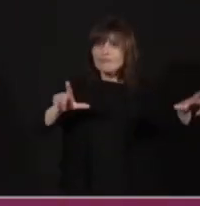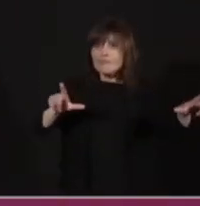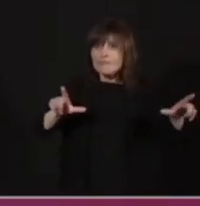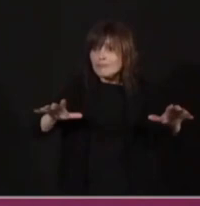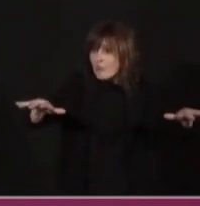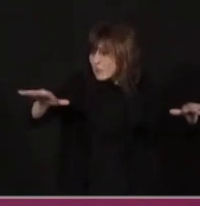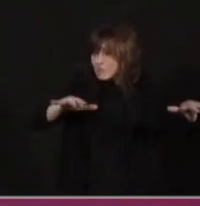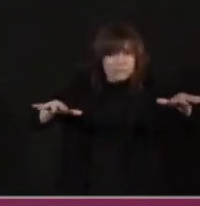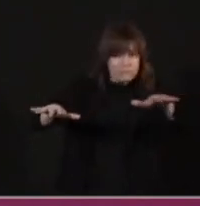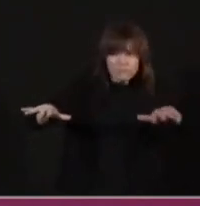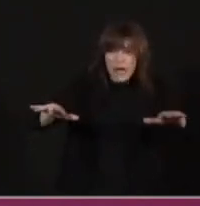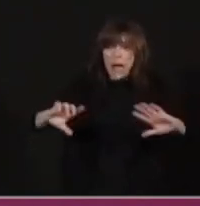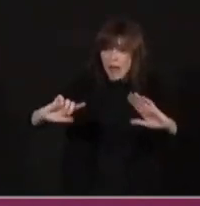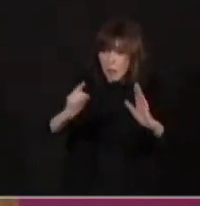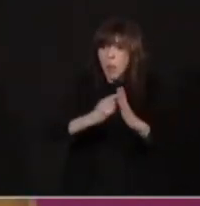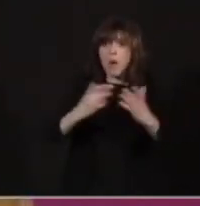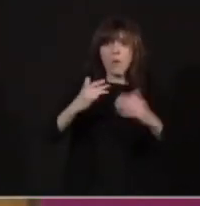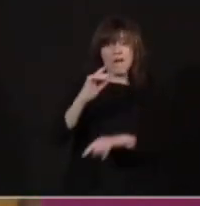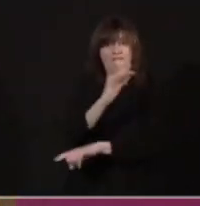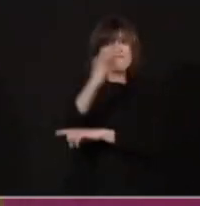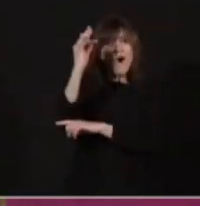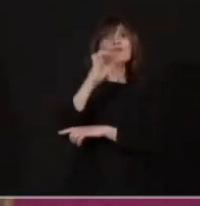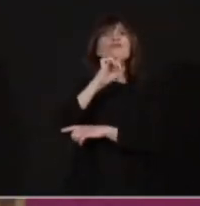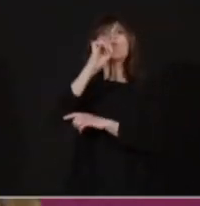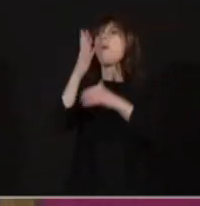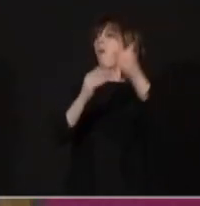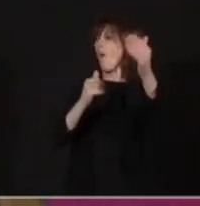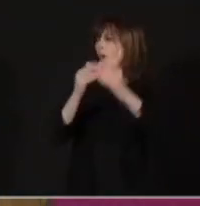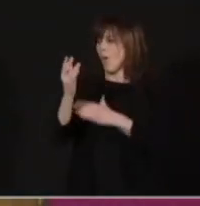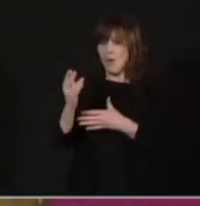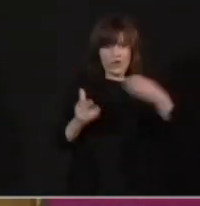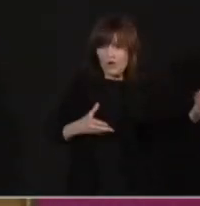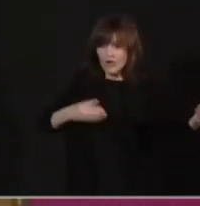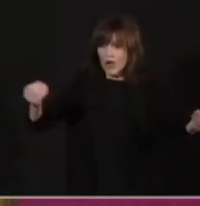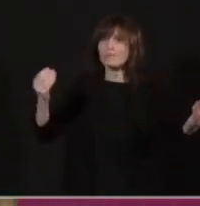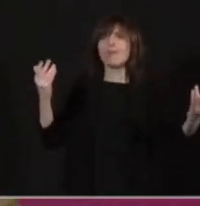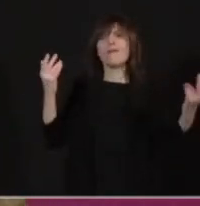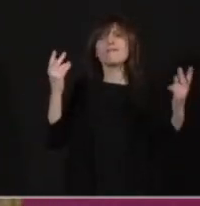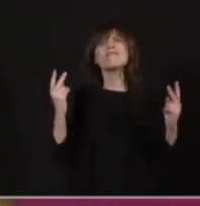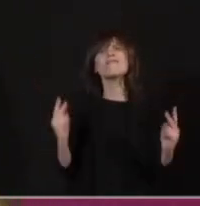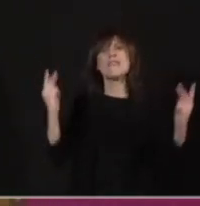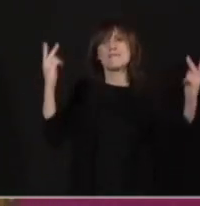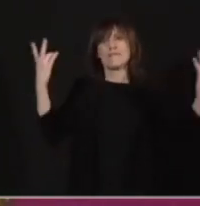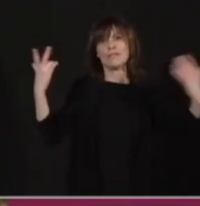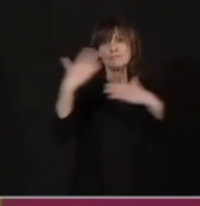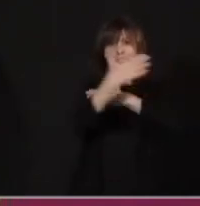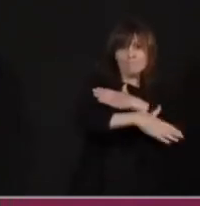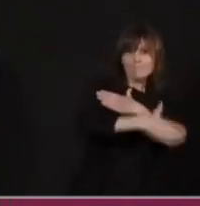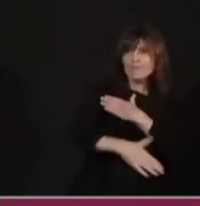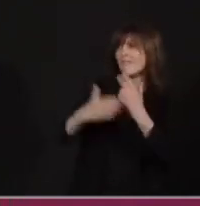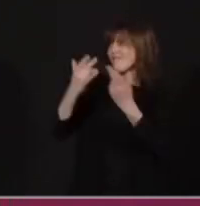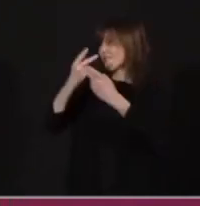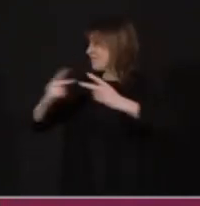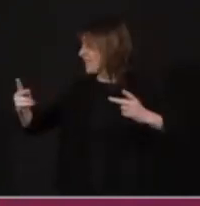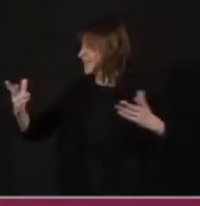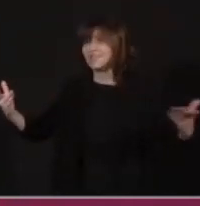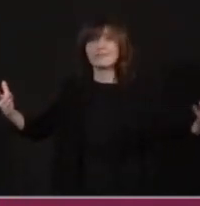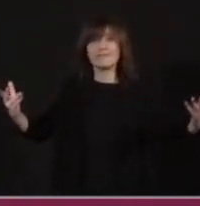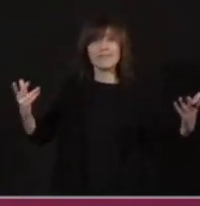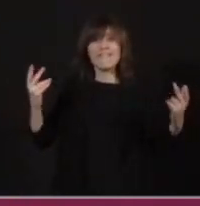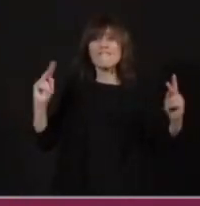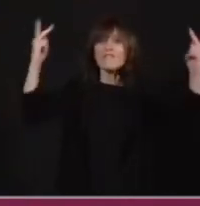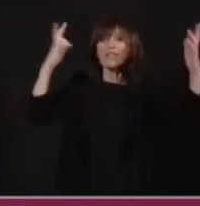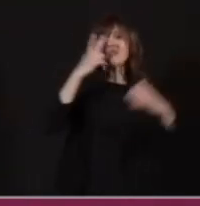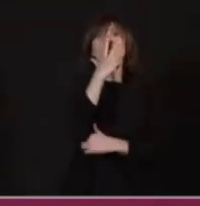aussi, à une France des jours heureux. Alors, vive la ruralité, vive l'urbain, vive la